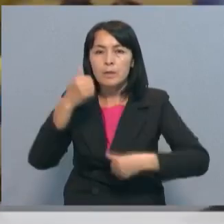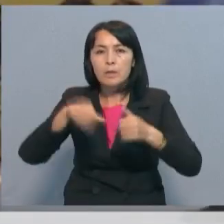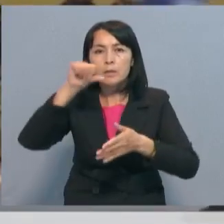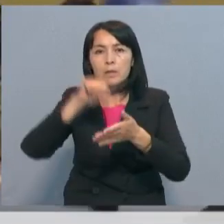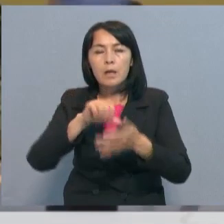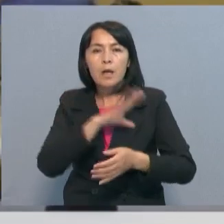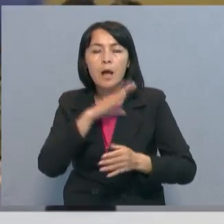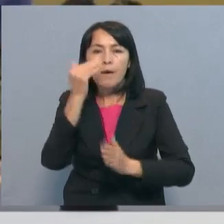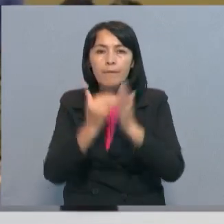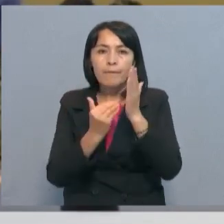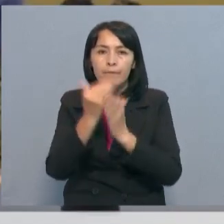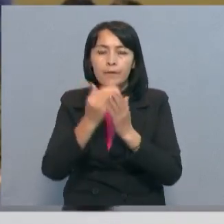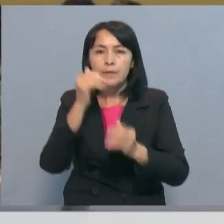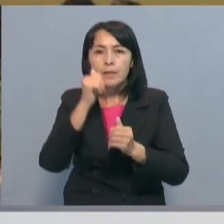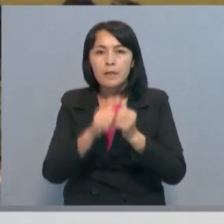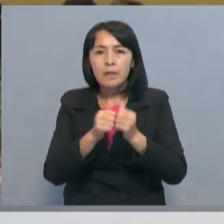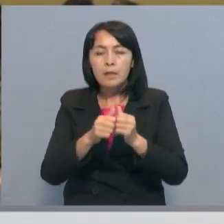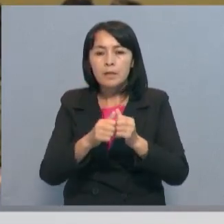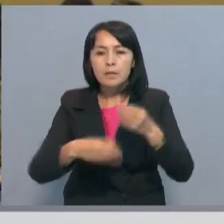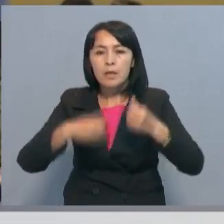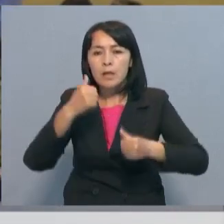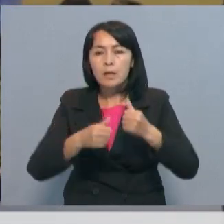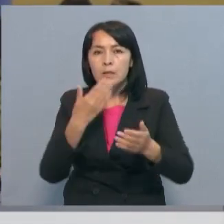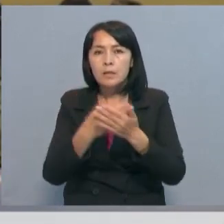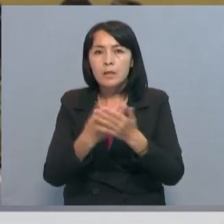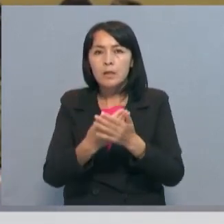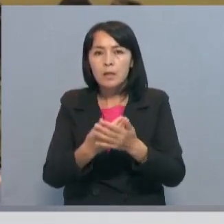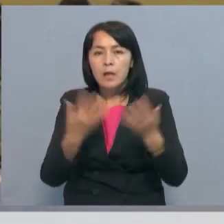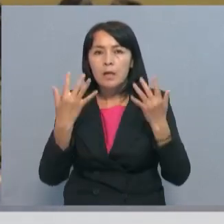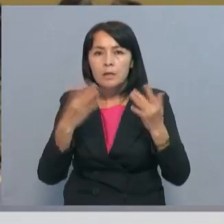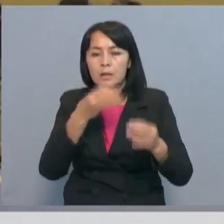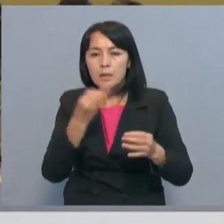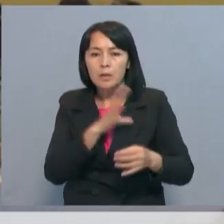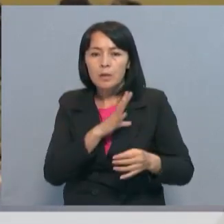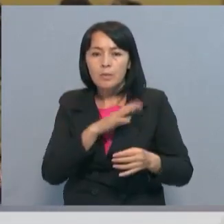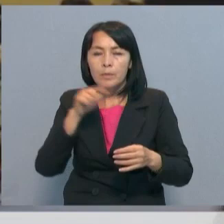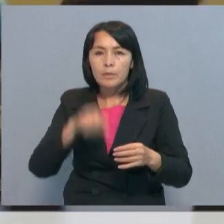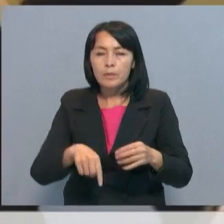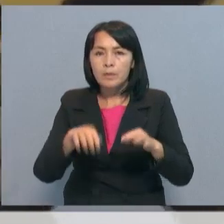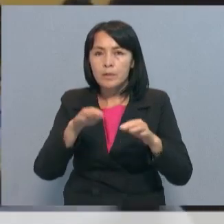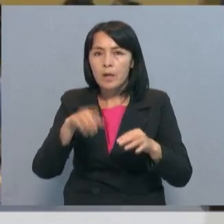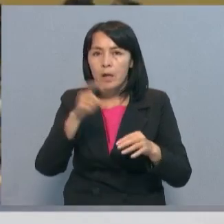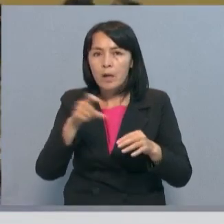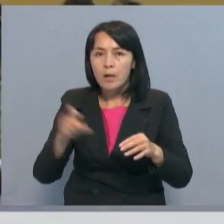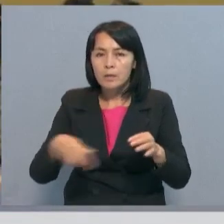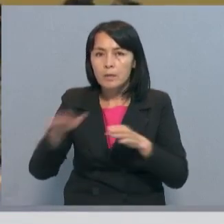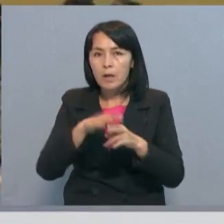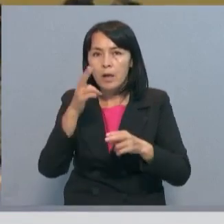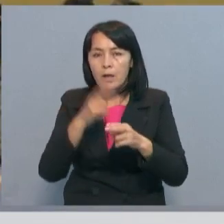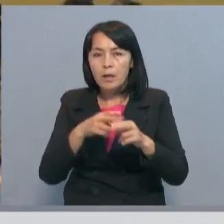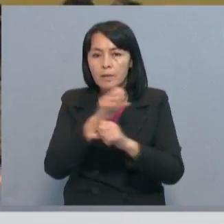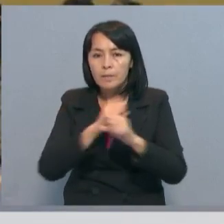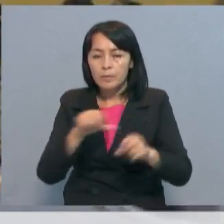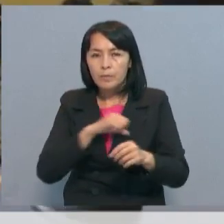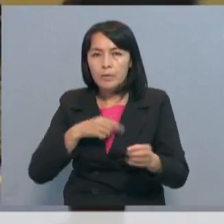Омане была высокой. Каждый поединок требовал максимальной концентрации. Наши ребята смогли преодолеть все препятствия благодаря